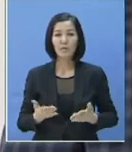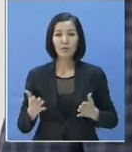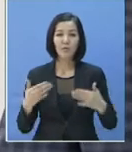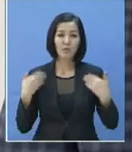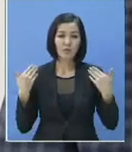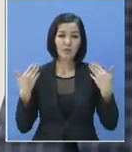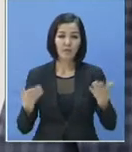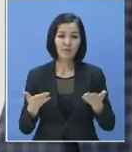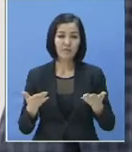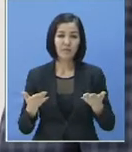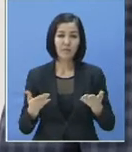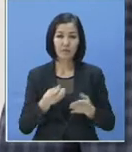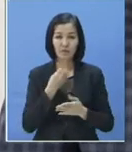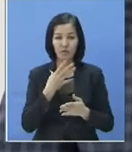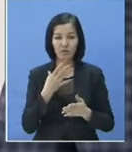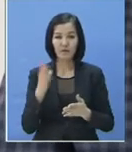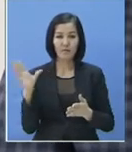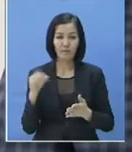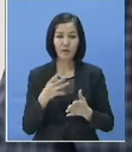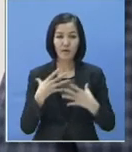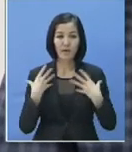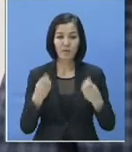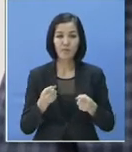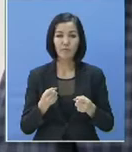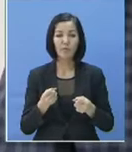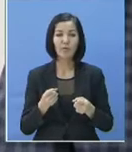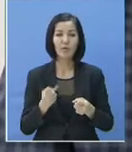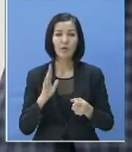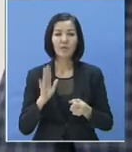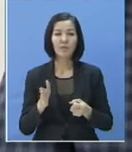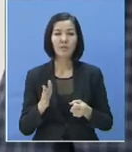құттықтаймыз. Жақсылық болсын, енді балаларымыз осында балалар